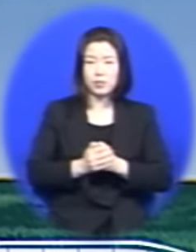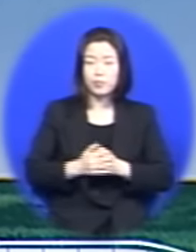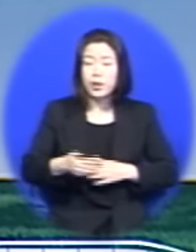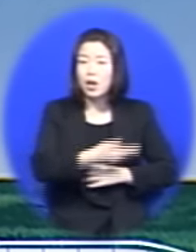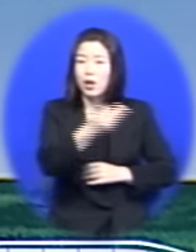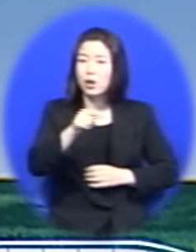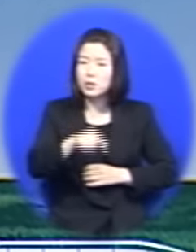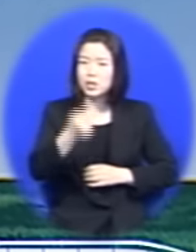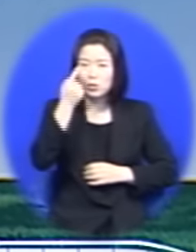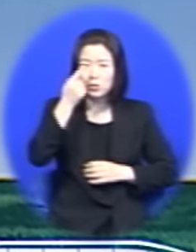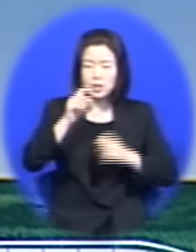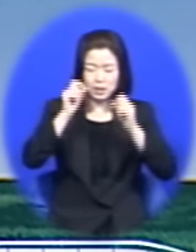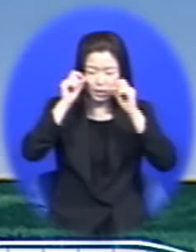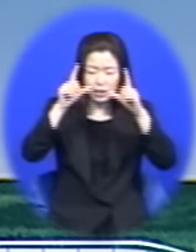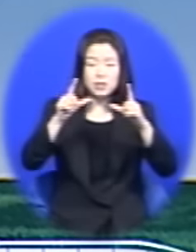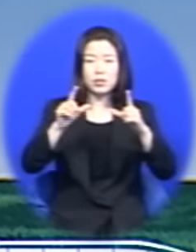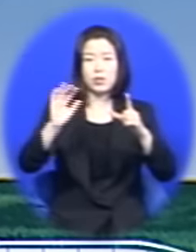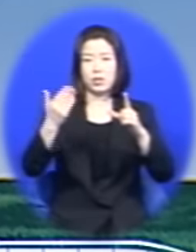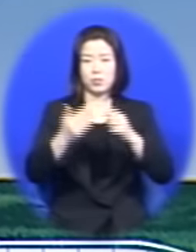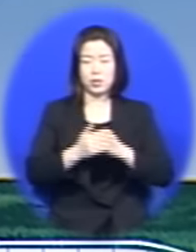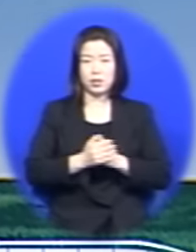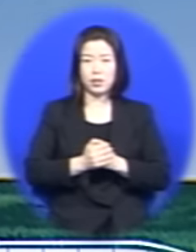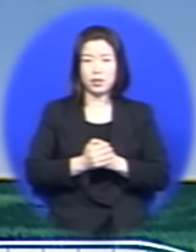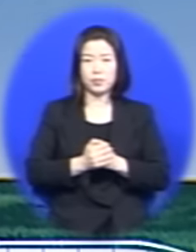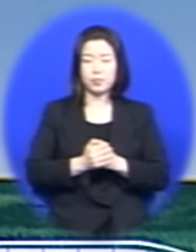여러분이 이 눈이 진짜 뜨여야 돼요.